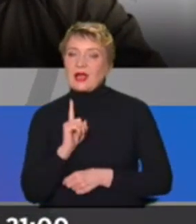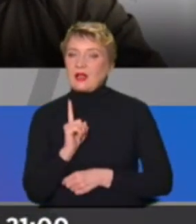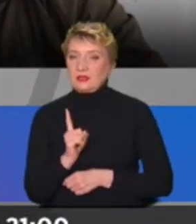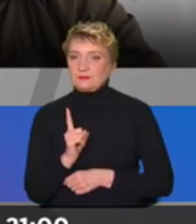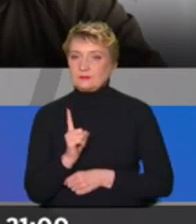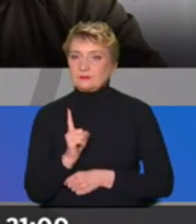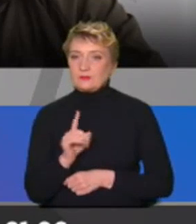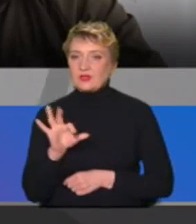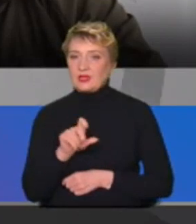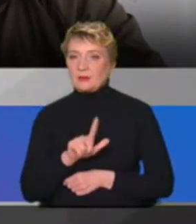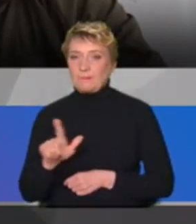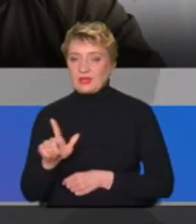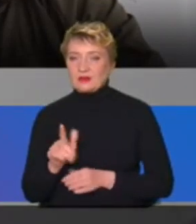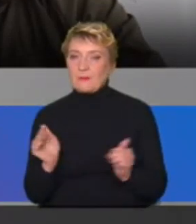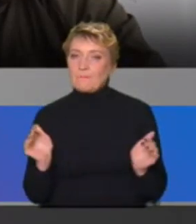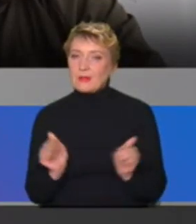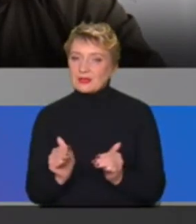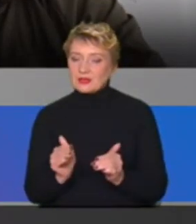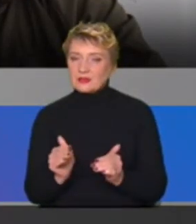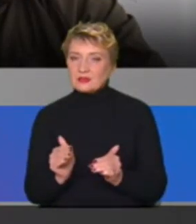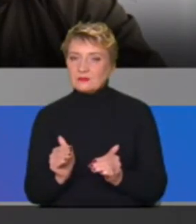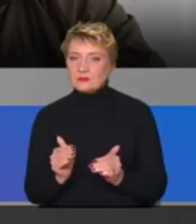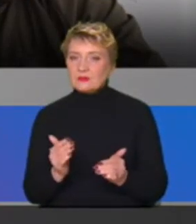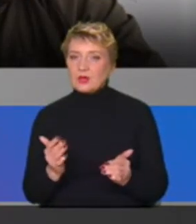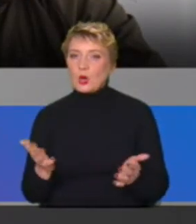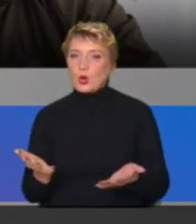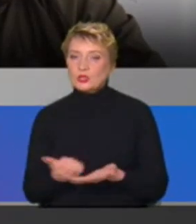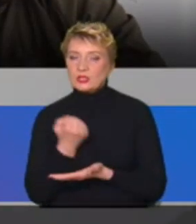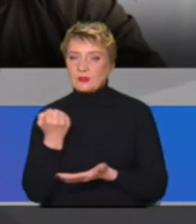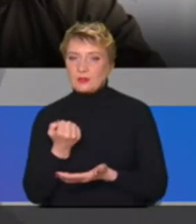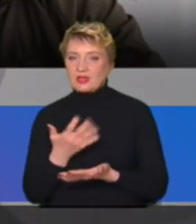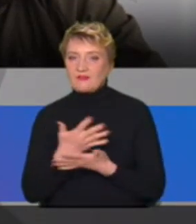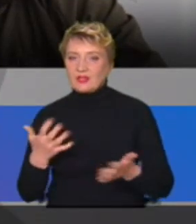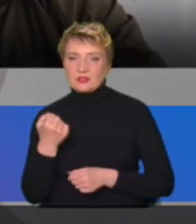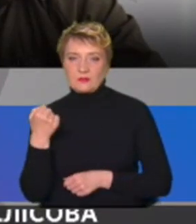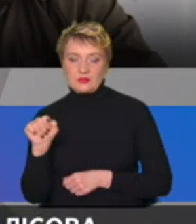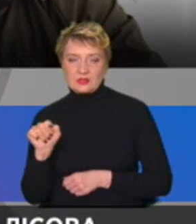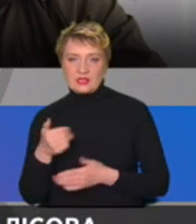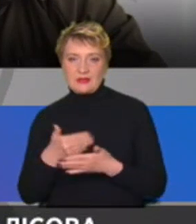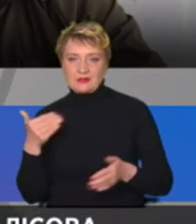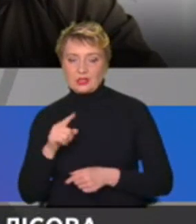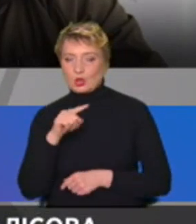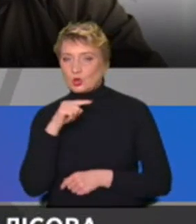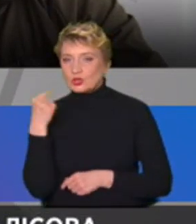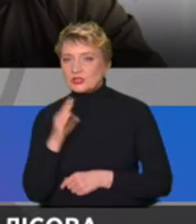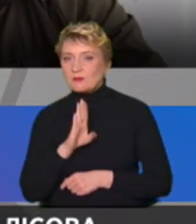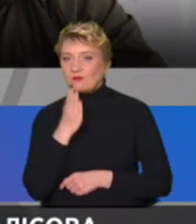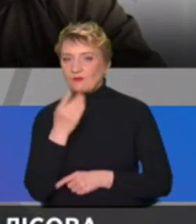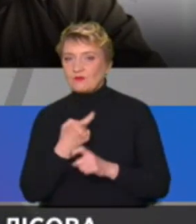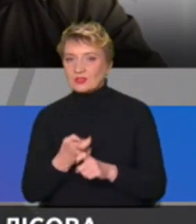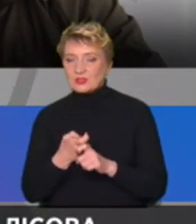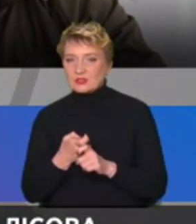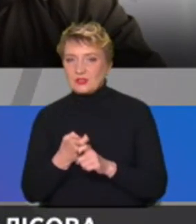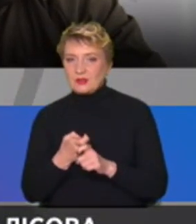Ірпінь, маленьке місто, отримало велику перемогу над рашофашистами. військовослужбовцями в місті. І далі